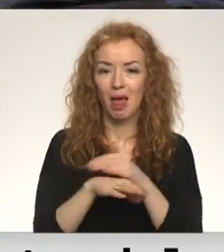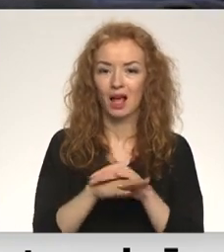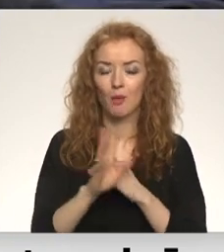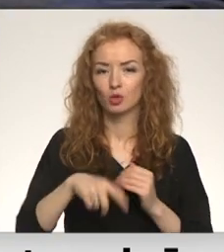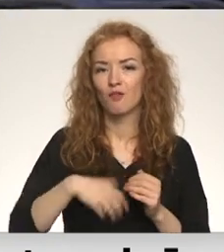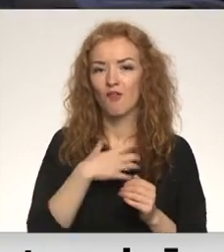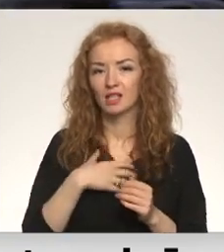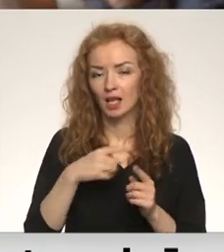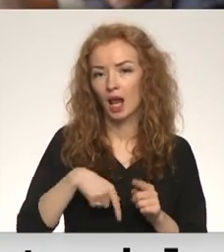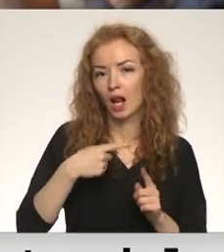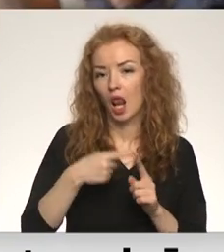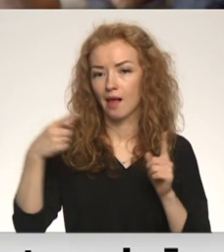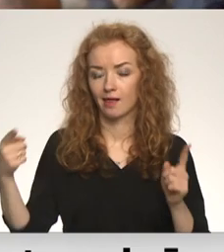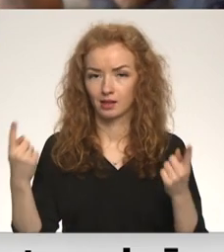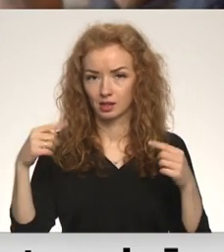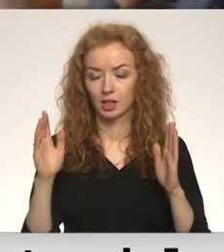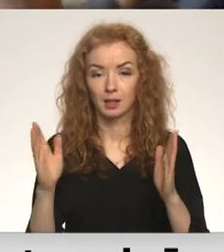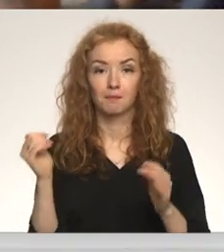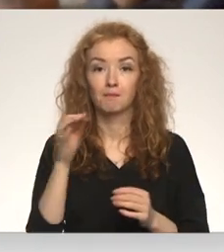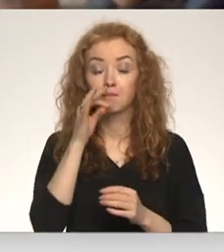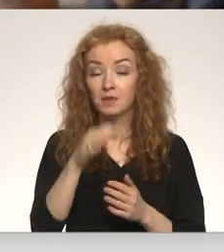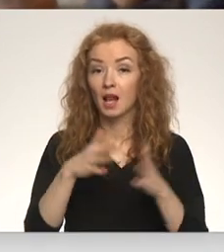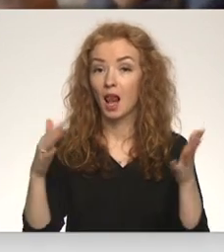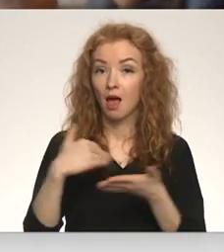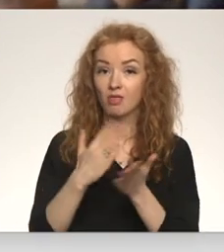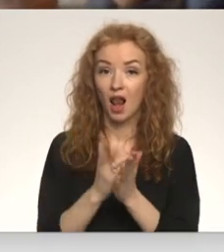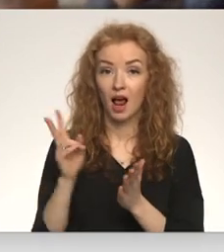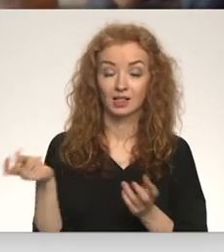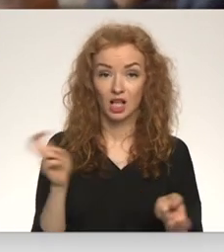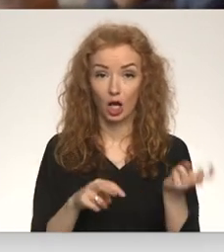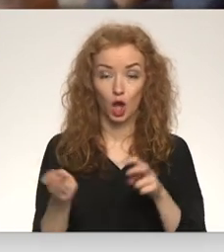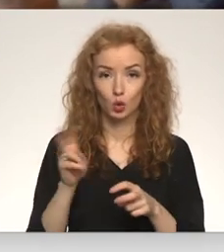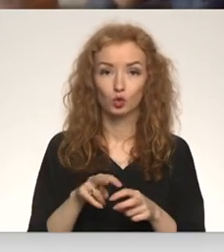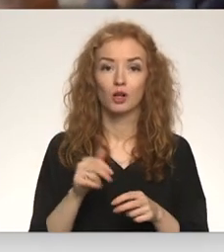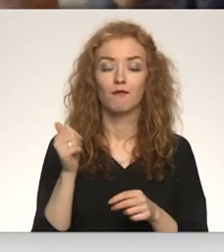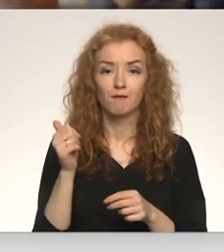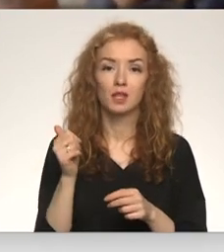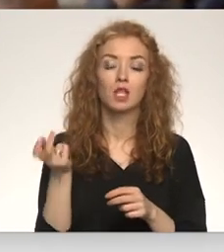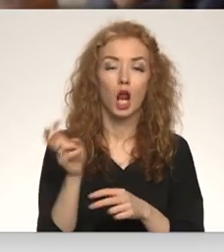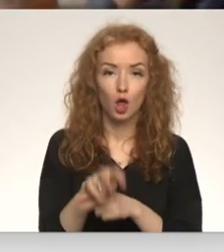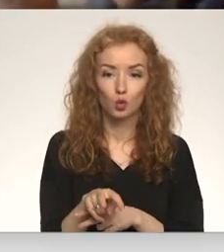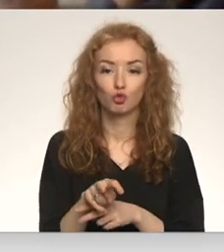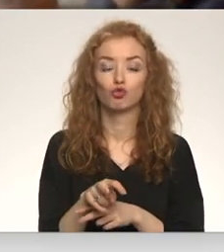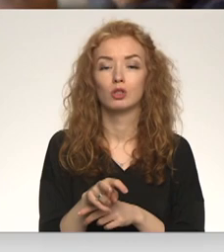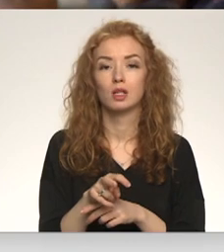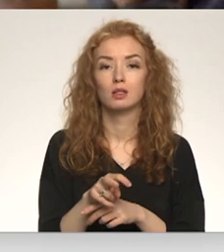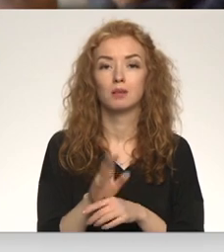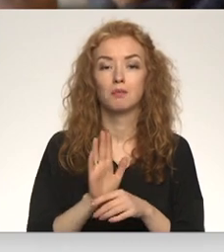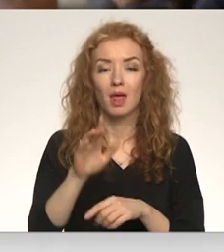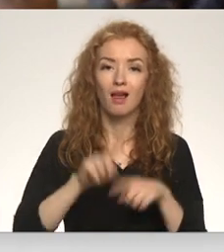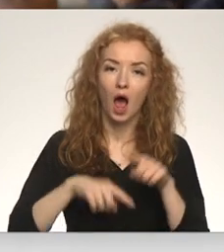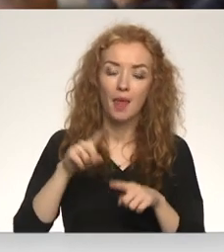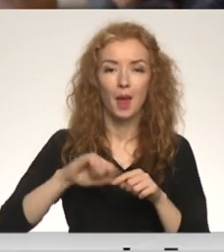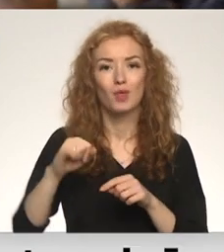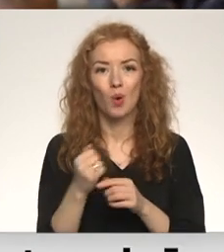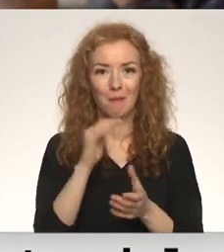ilgtermiņā. Jāsaka, lielākā daļa šobrīd, kas ir ieradušies pēc mums pieejamās informācijas, ir ieradušies pie radiem,